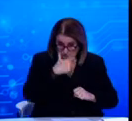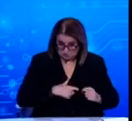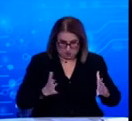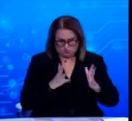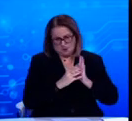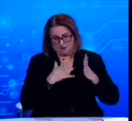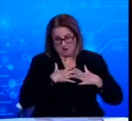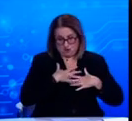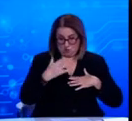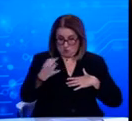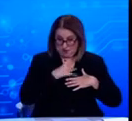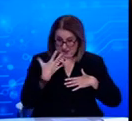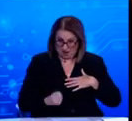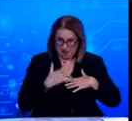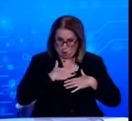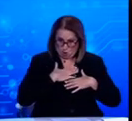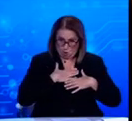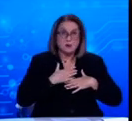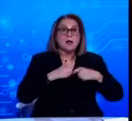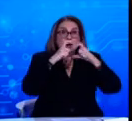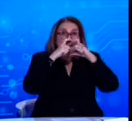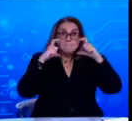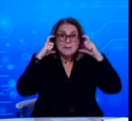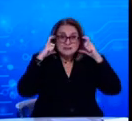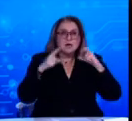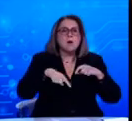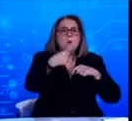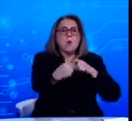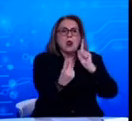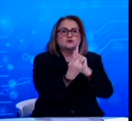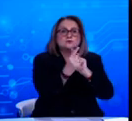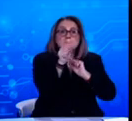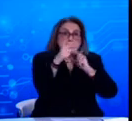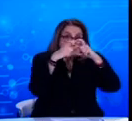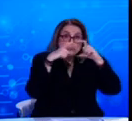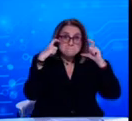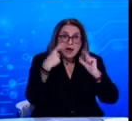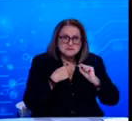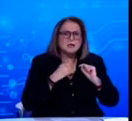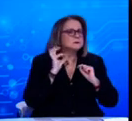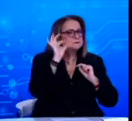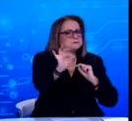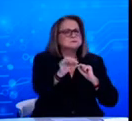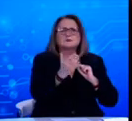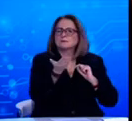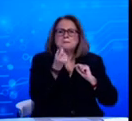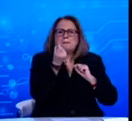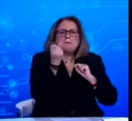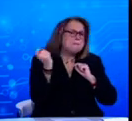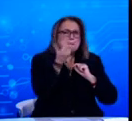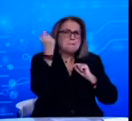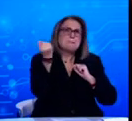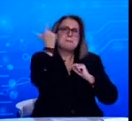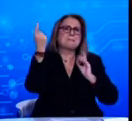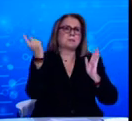αν και οι δύο φοράνε μάσκες, η πιθανότητα μετάδοσης είναι απειροελάχιστη. Πρέπει συνεπώς να μας